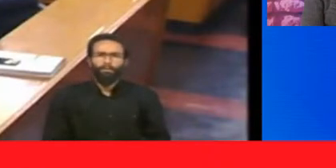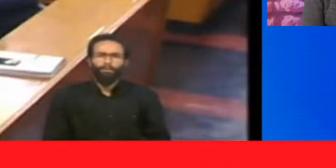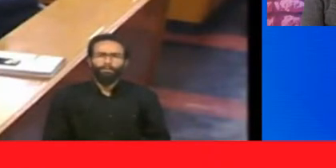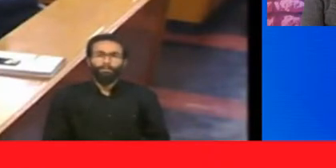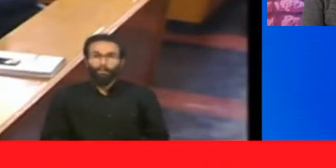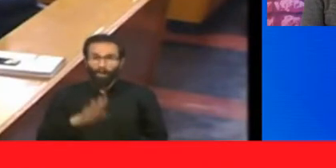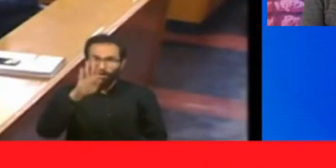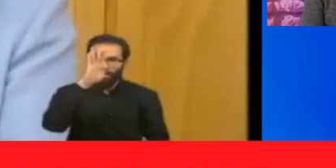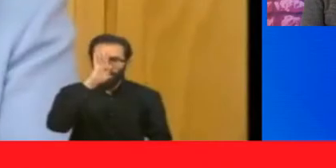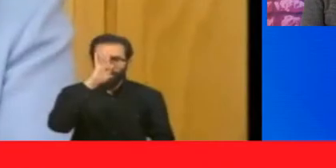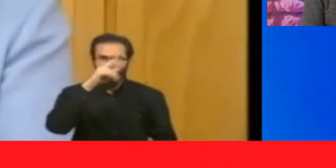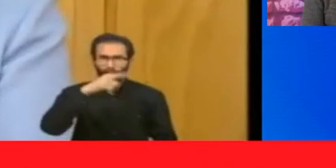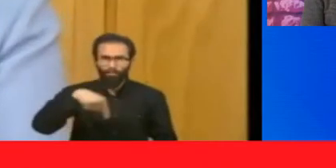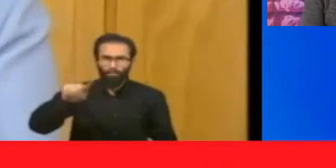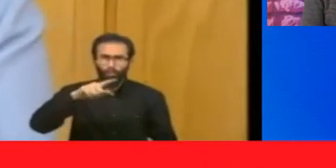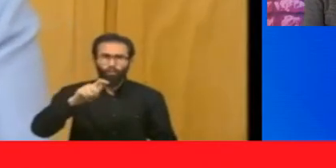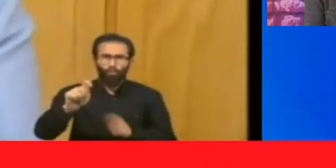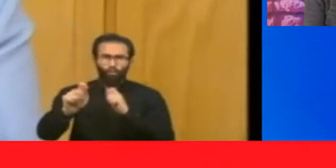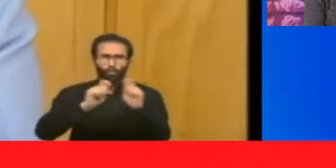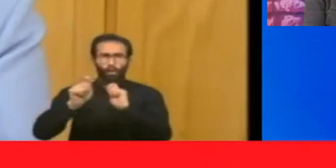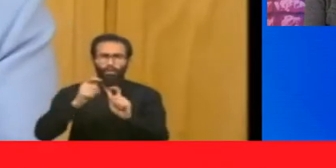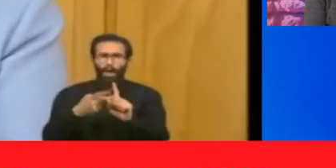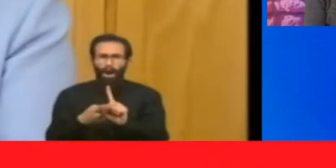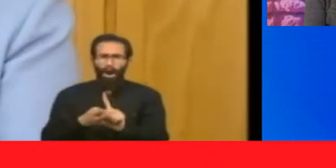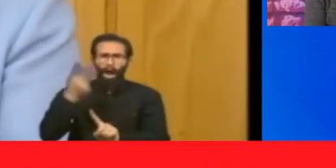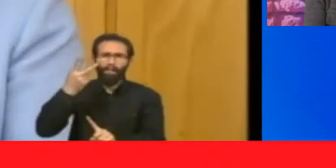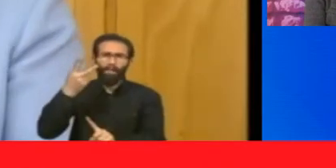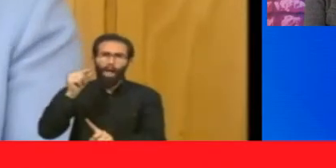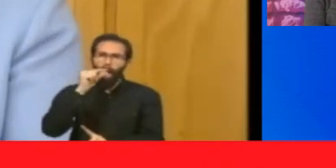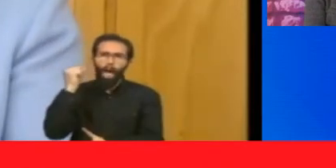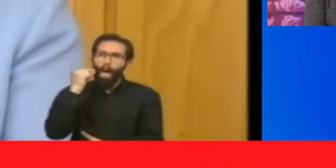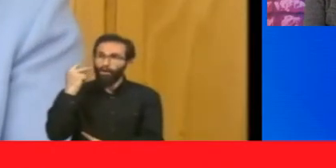İstanbul Sözleşmesi'ni kaldıran erkek kararı